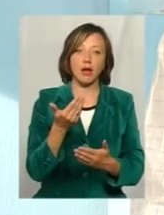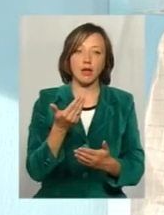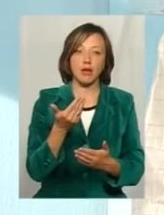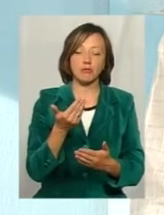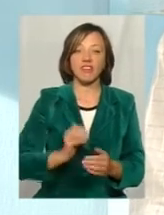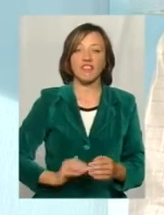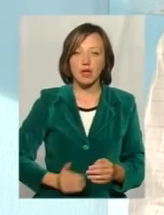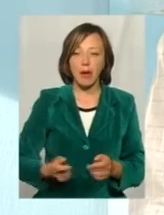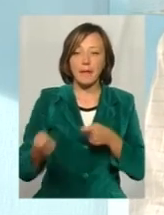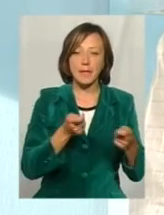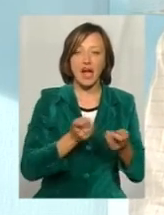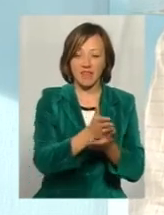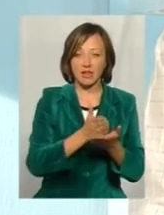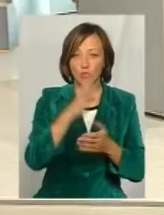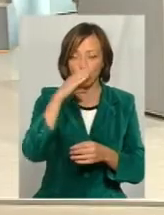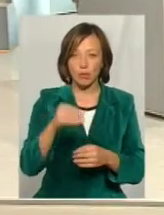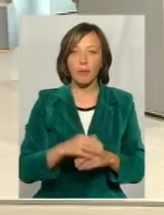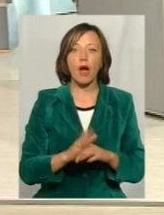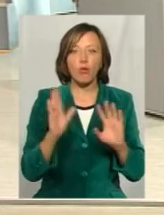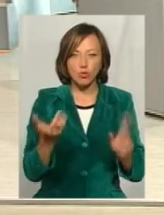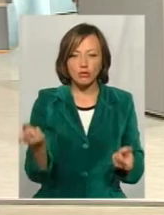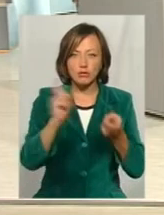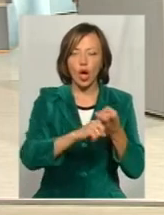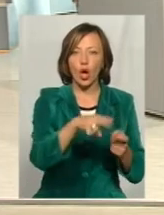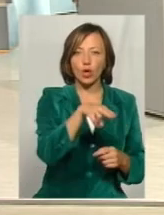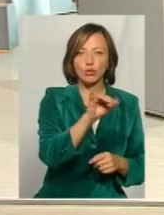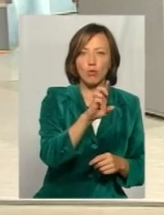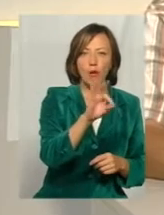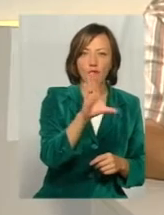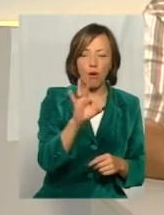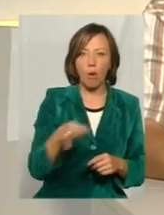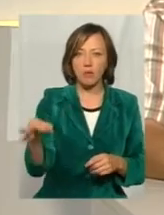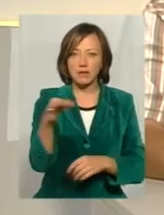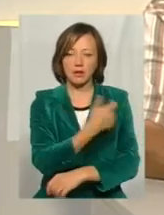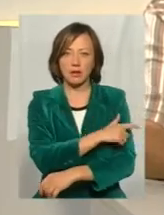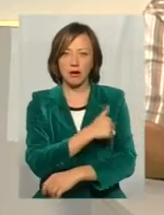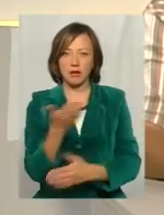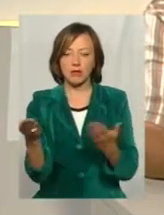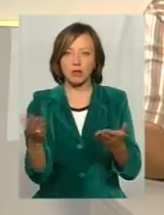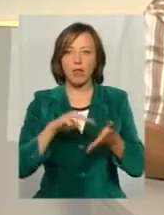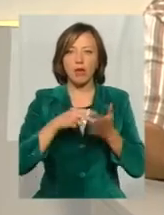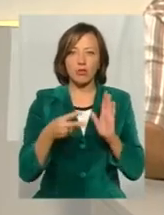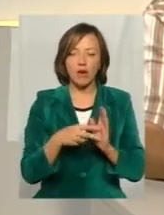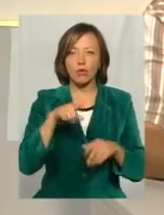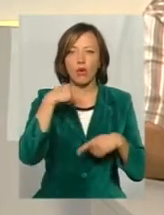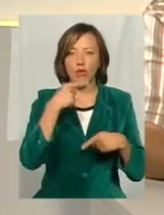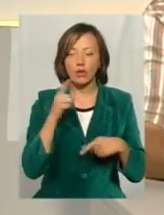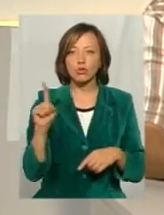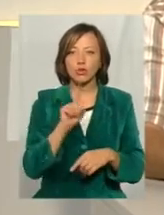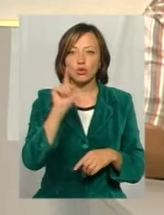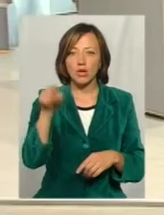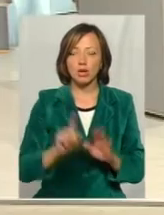перевізників, які обслуговують маршрут. Будуть з'єднані мікрорайон Дубова з обласною лікарнею? Те, що планувалося, говорилося про те, що